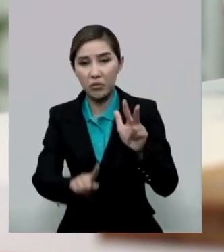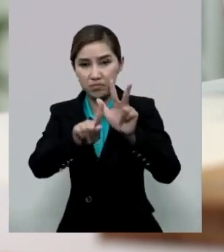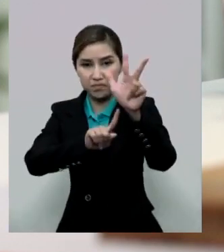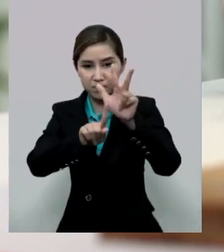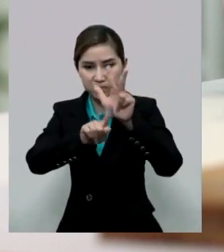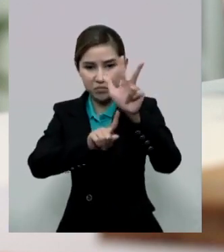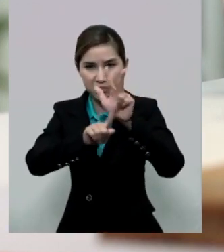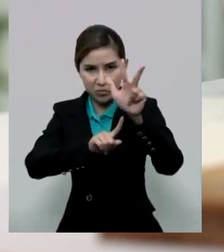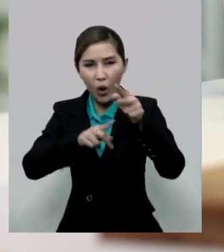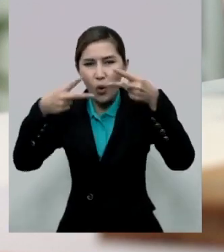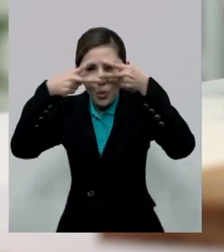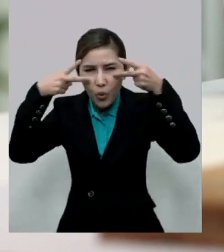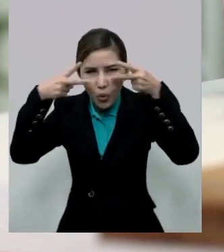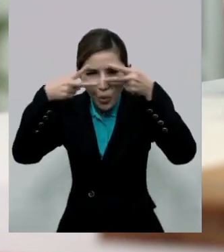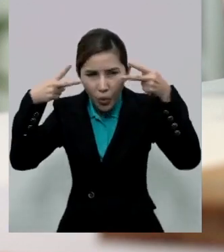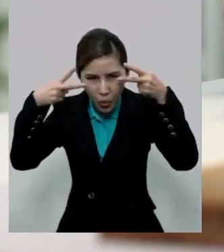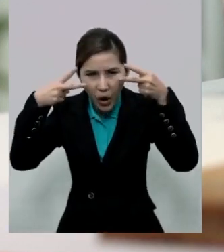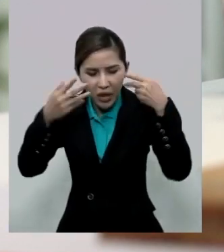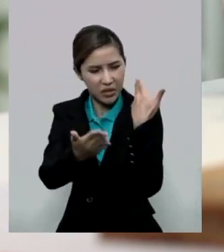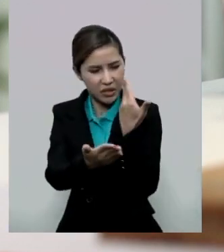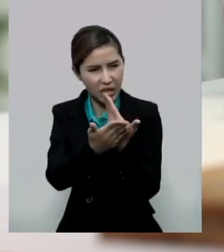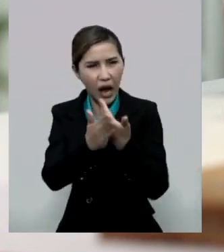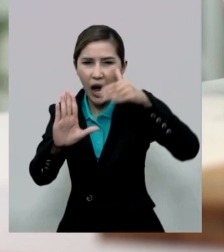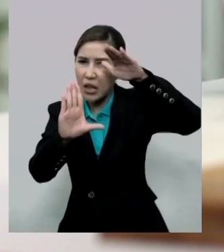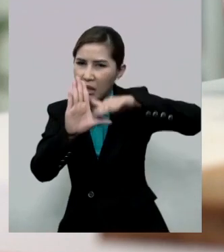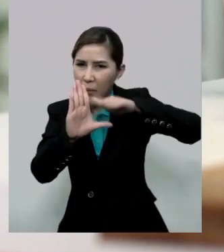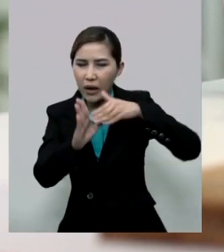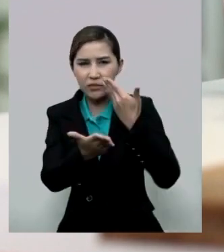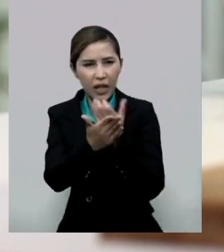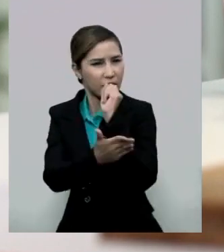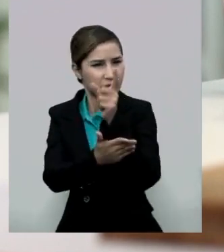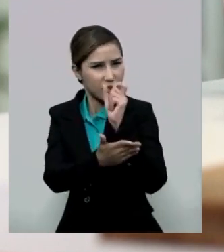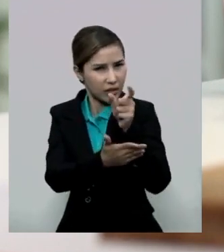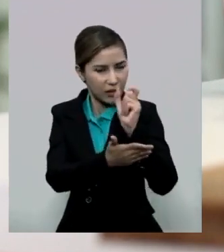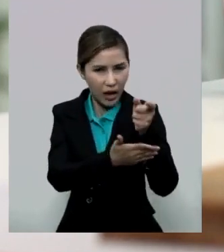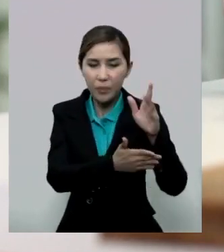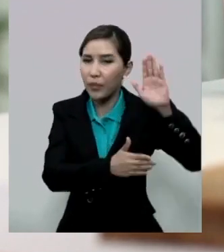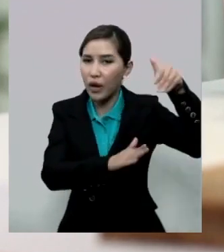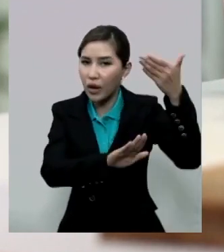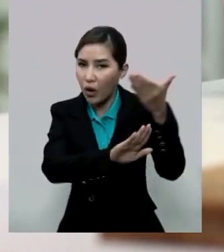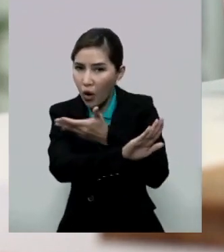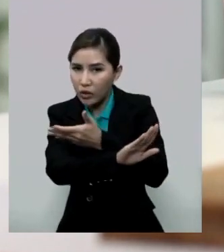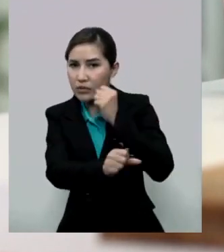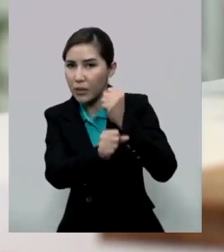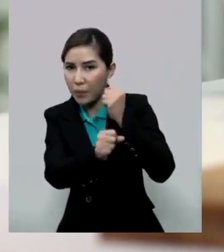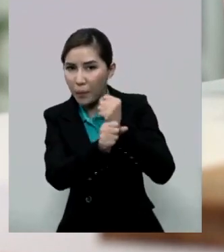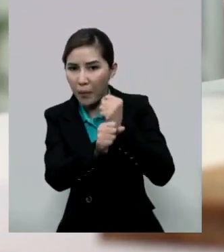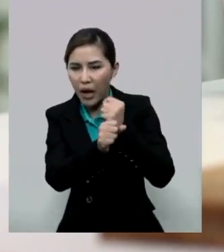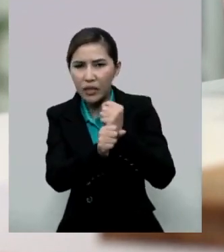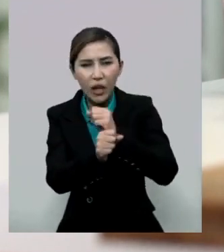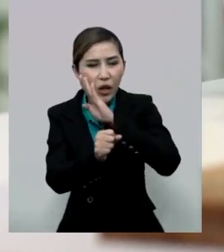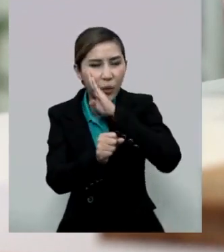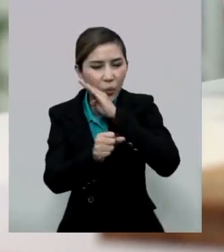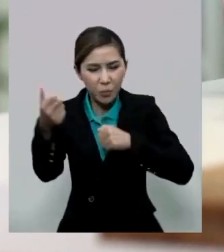สุดท้ายเลยก็คือว่าแก๊งมิจฉาชีพนะคะมักจะให้เราเสียค่าสมัครงานก่อนที่เราจะสมัครงานหรือทำงานนั้นๆนั่นเอง